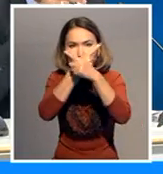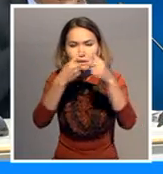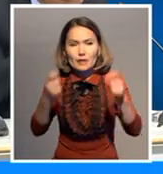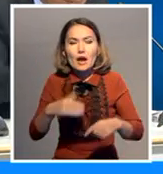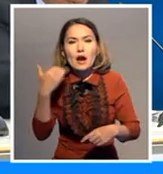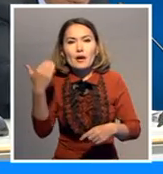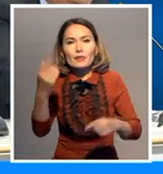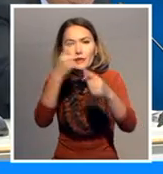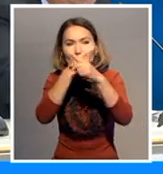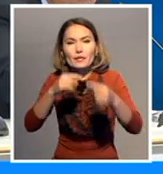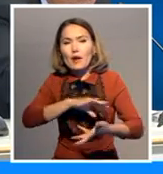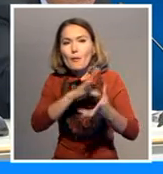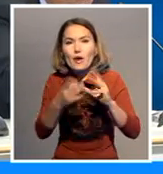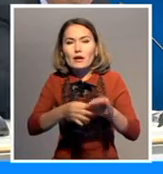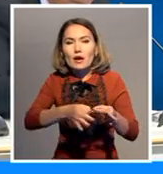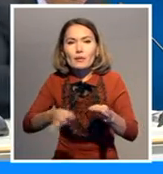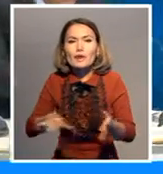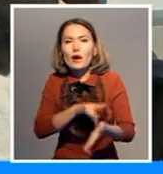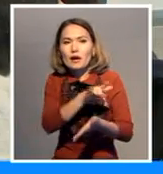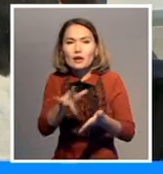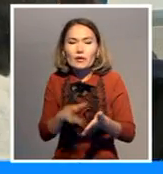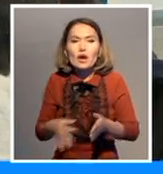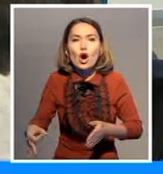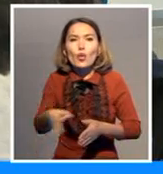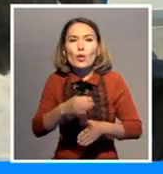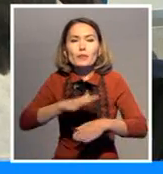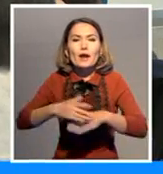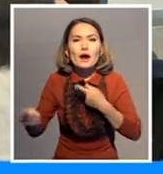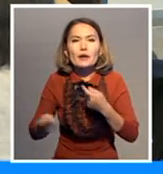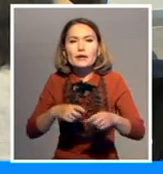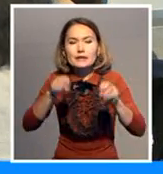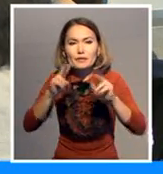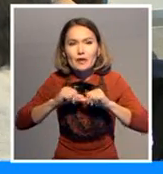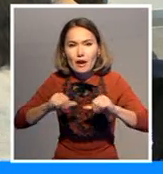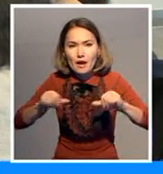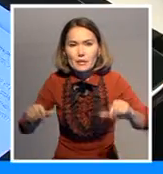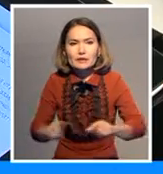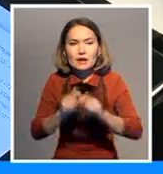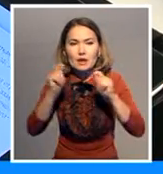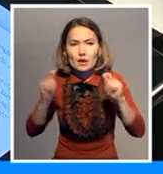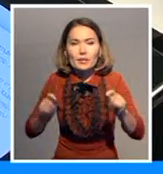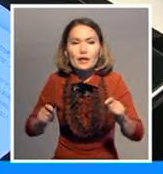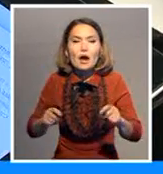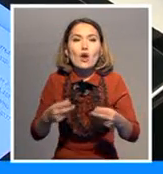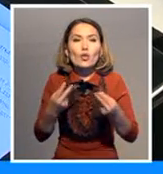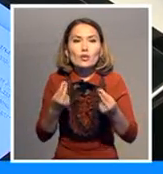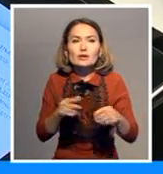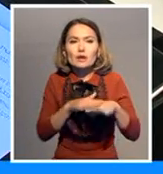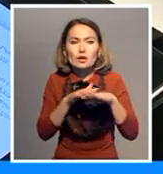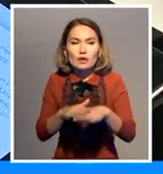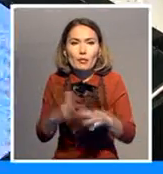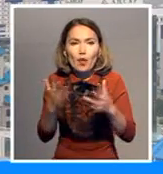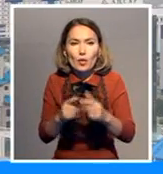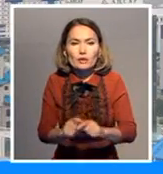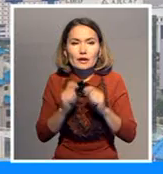Олардың сөзінше, қазір барлық аудандық, қалалық және облыстық әкімдіктер жанынан арнайы комиссия құрылып, төлемдерді аударатын ортақ код